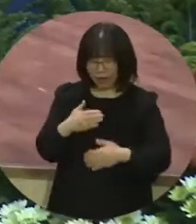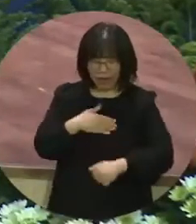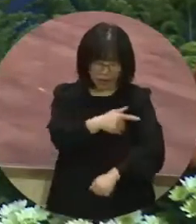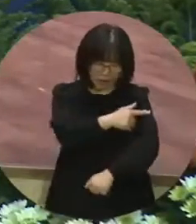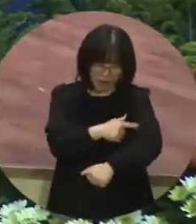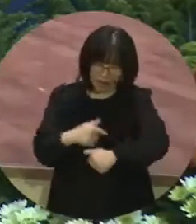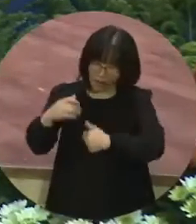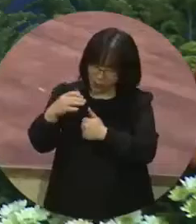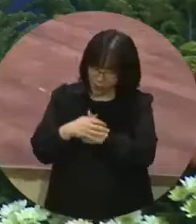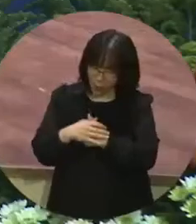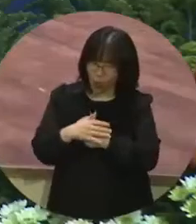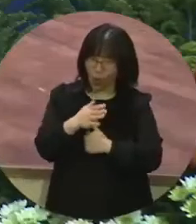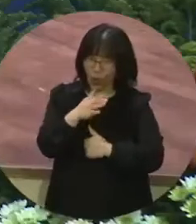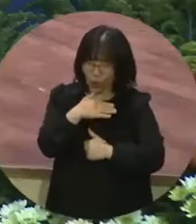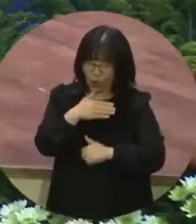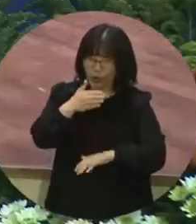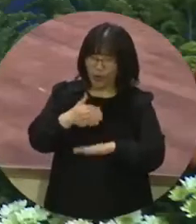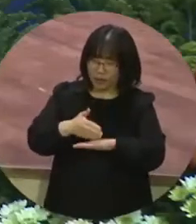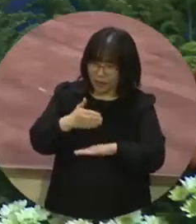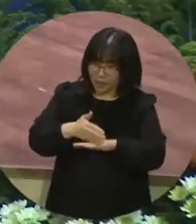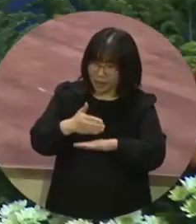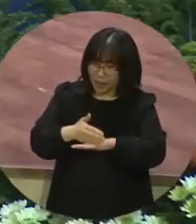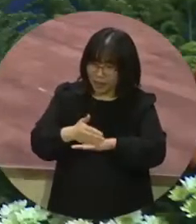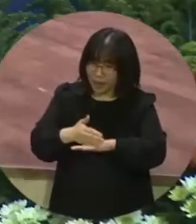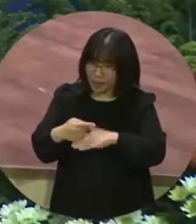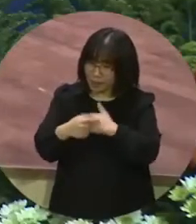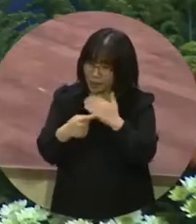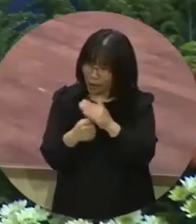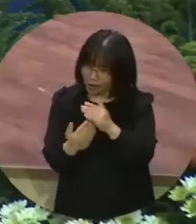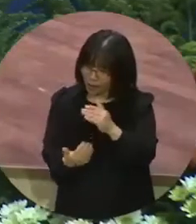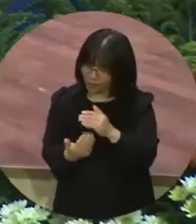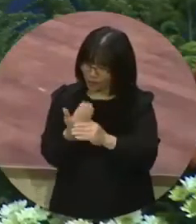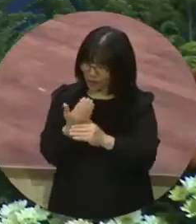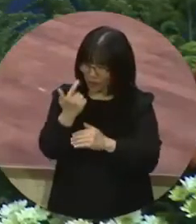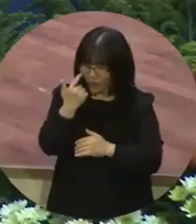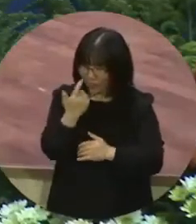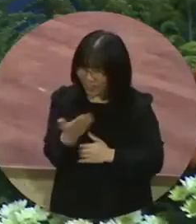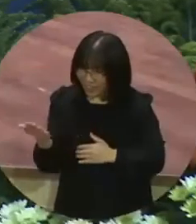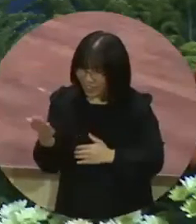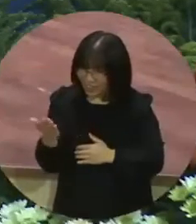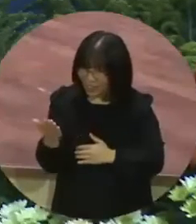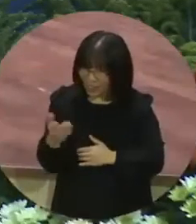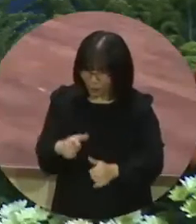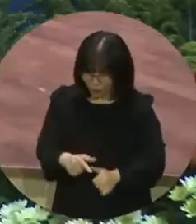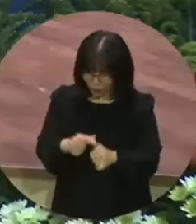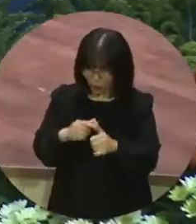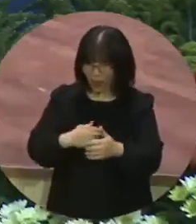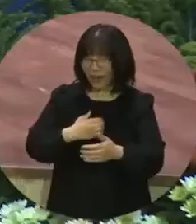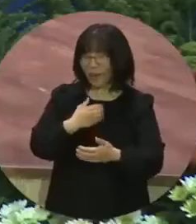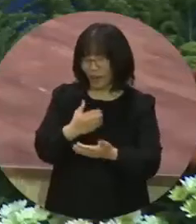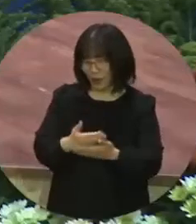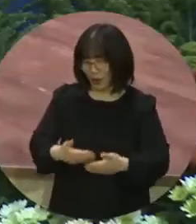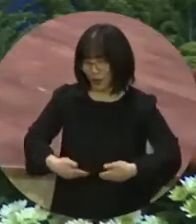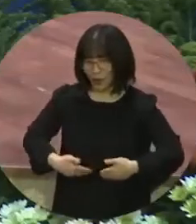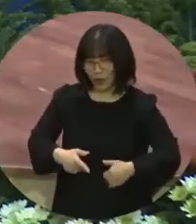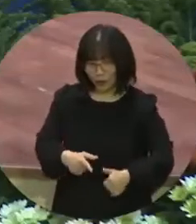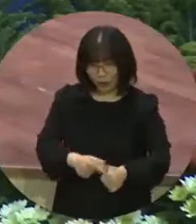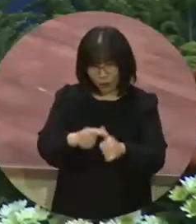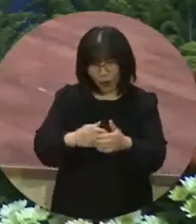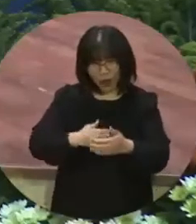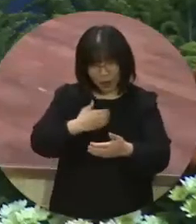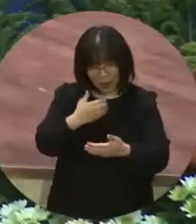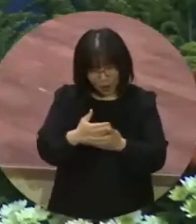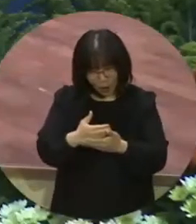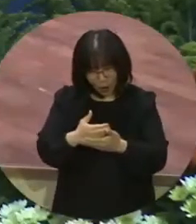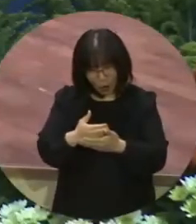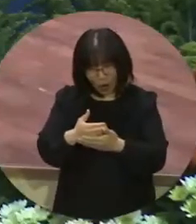직분까지 받아서 하나님 너무 감사합니다. 제일 중요한 게 구원의 감격이에요. 구원의 감격에서